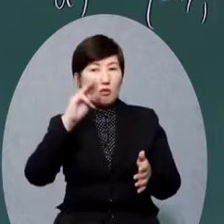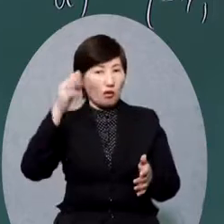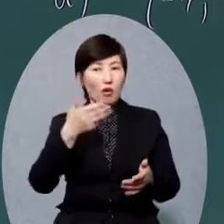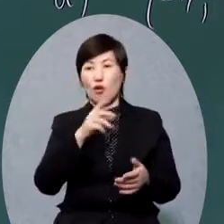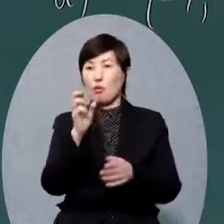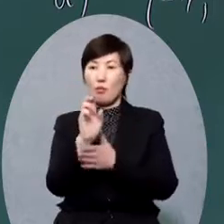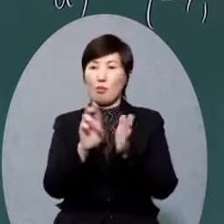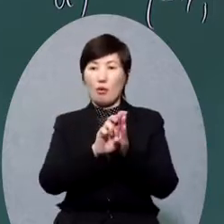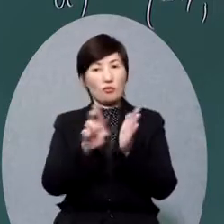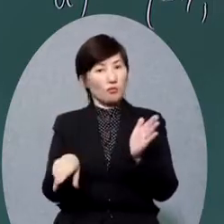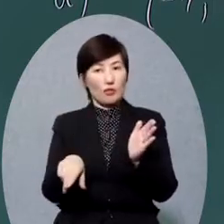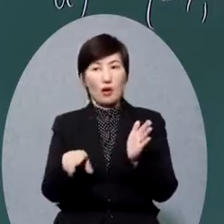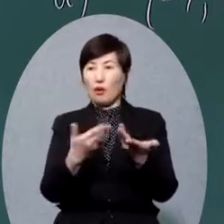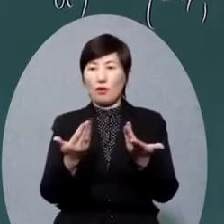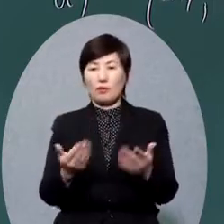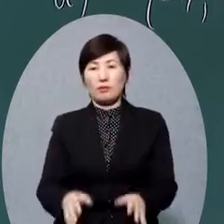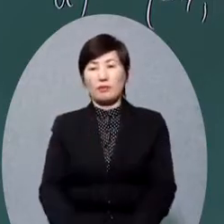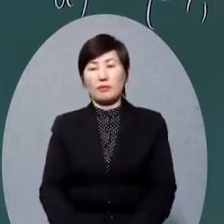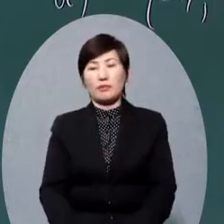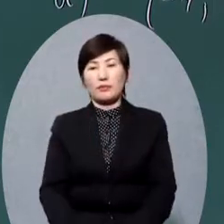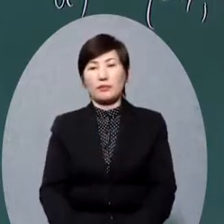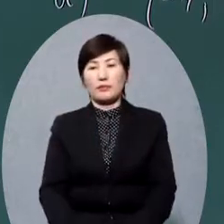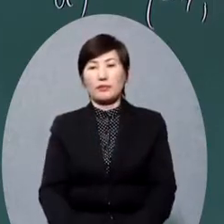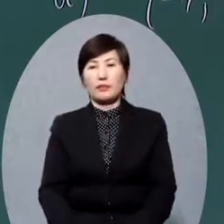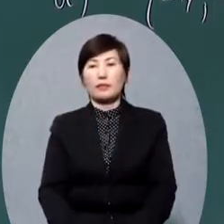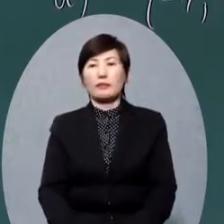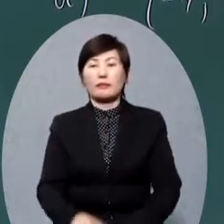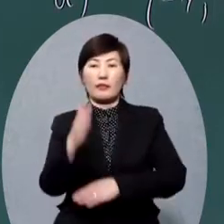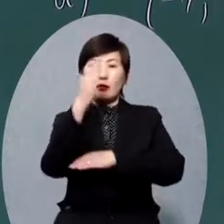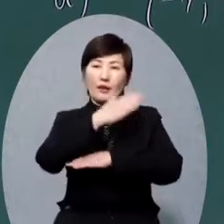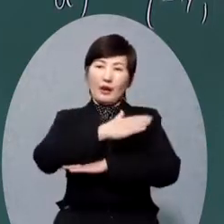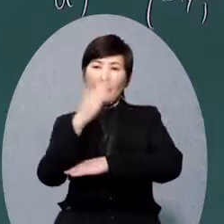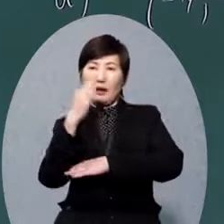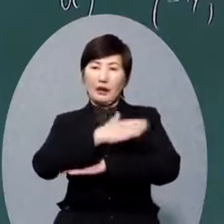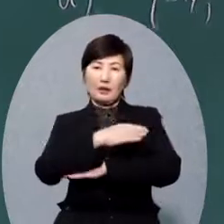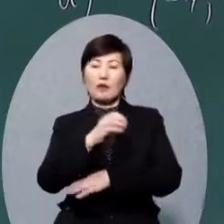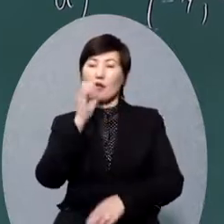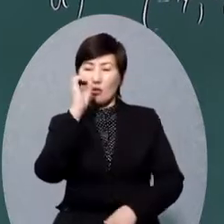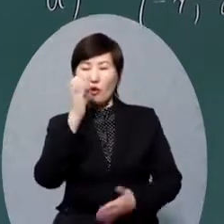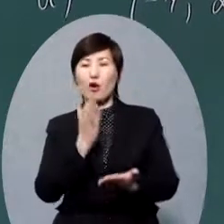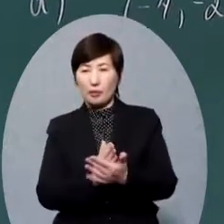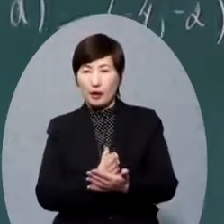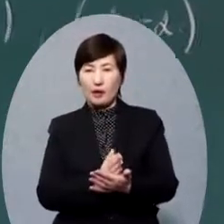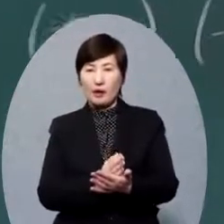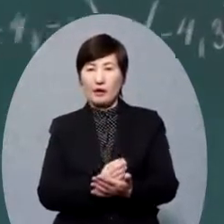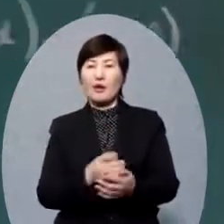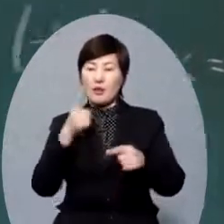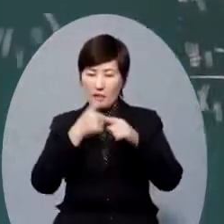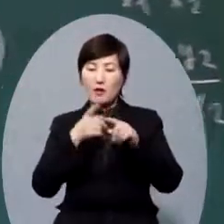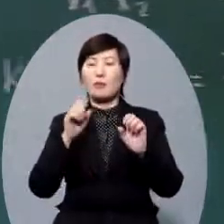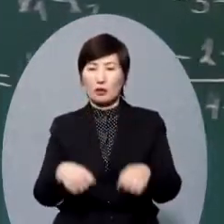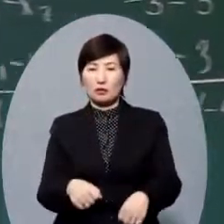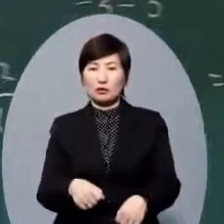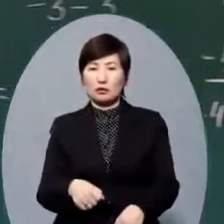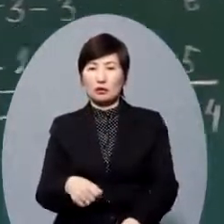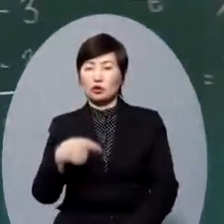болох учраас тодорхойлох боломжгүй байна. Тодорхойлж болохгүй байна гэж бодчихжээ. Тэгэхээр налалт болвол 0 ч гарч